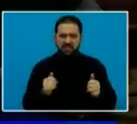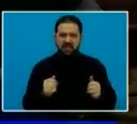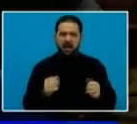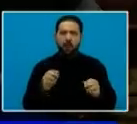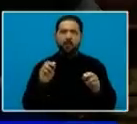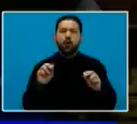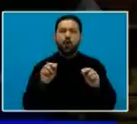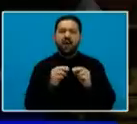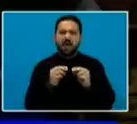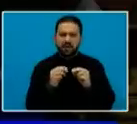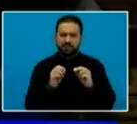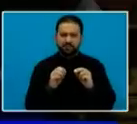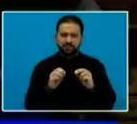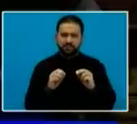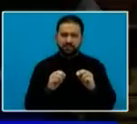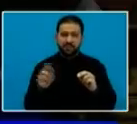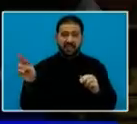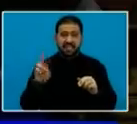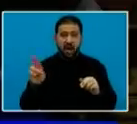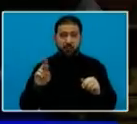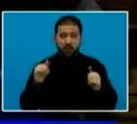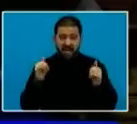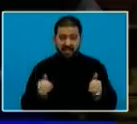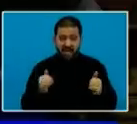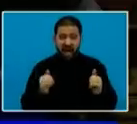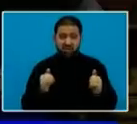îndoială că s-au raportat la realitatea aceasta